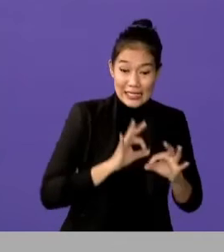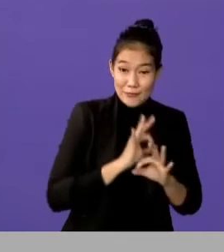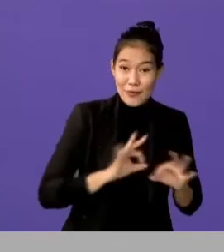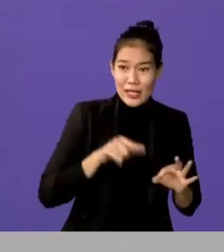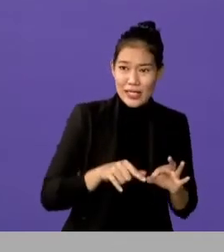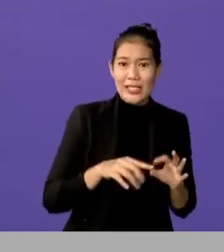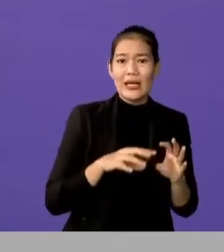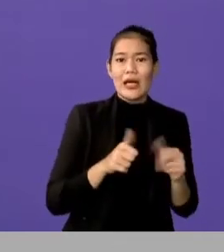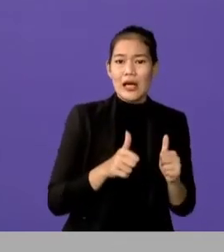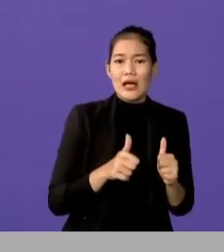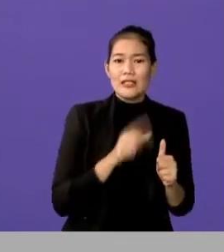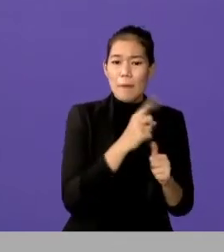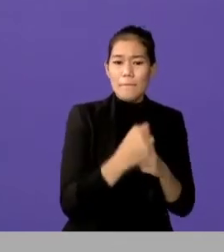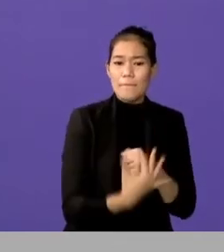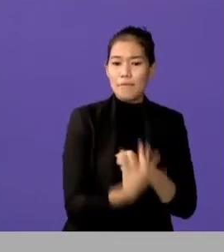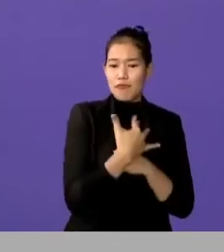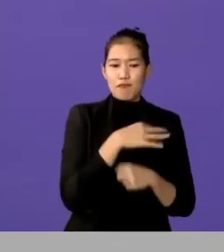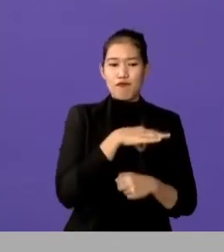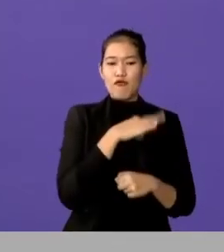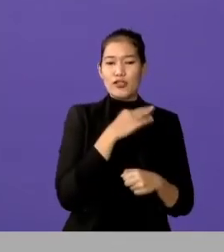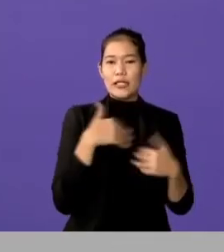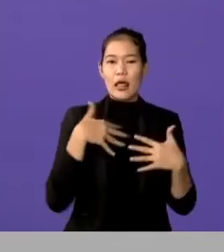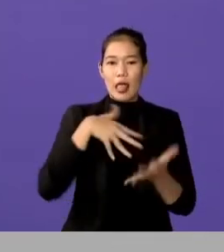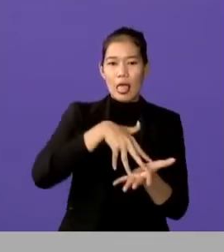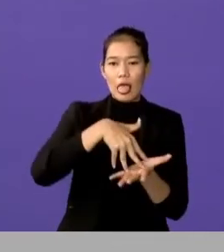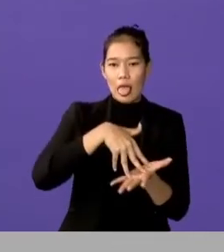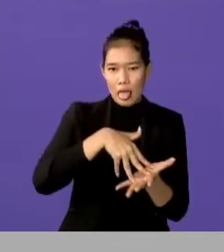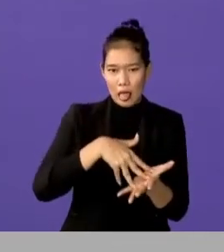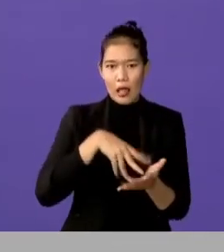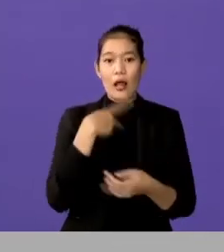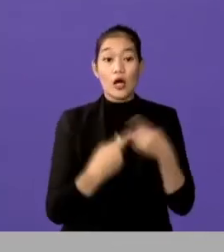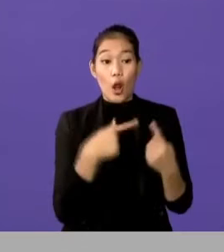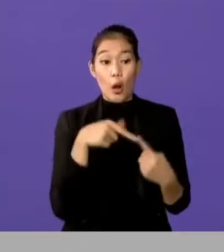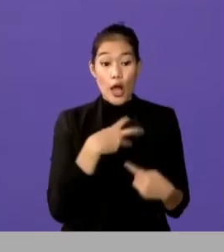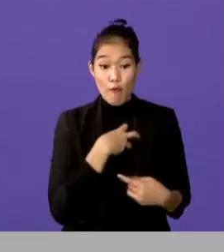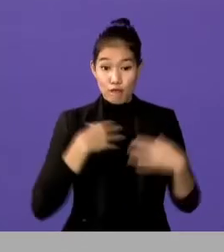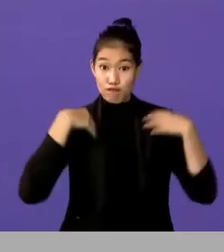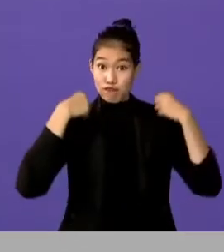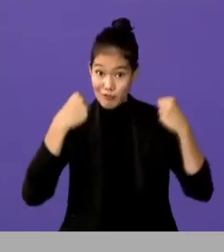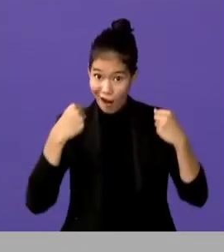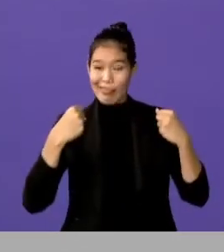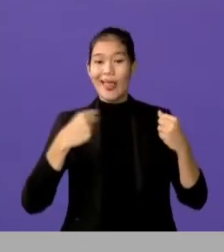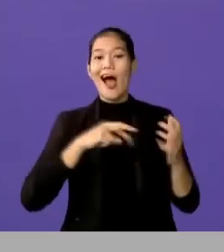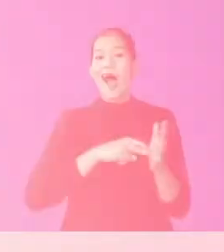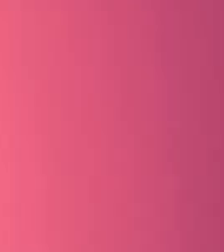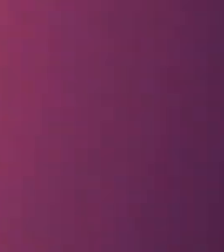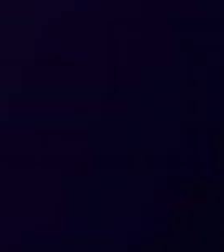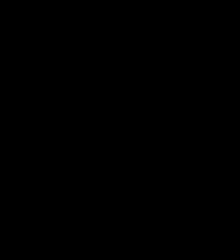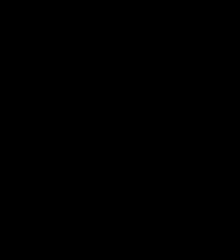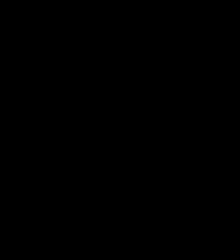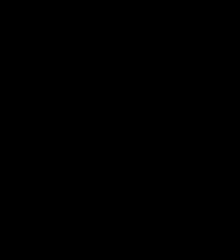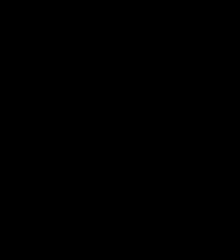menyebabkan penurunan fungsi yang lain-lain juga gitu loh lebih semangat pasti fungsinya dia untuk semangatnya dia untuk semua pasti